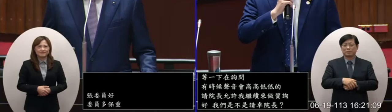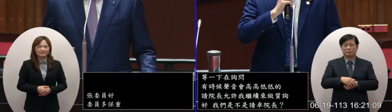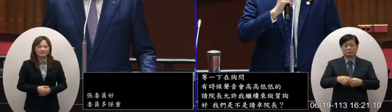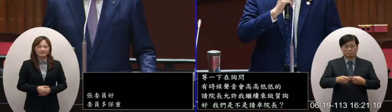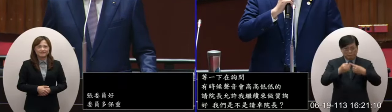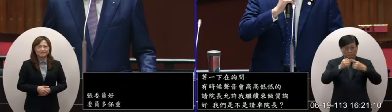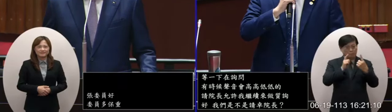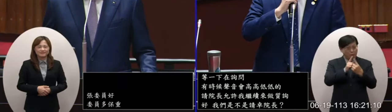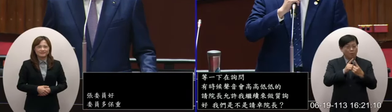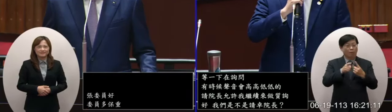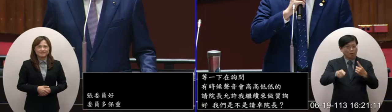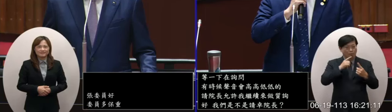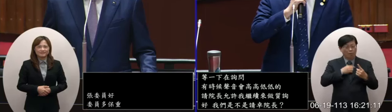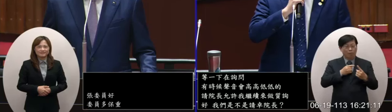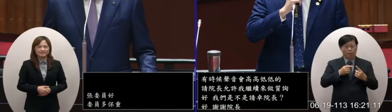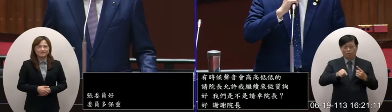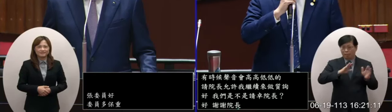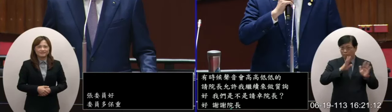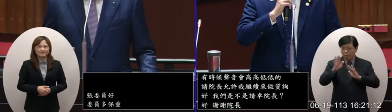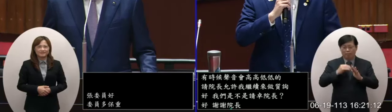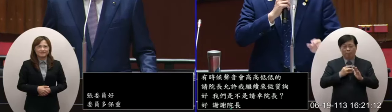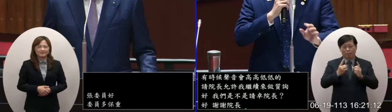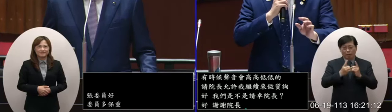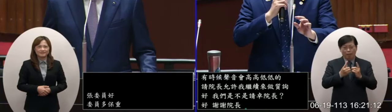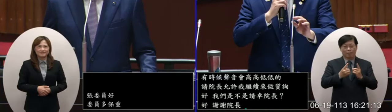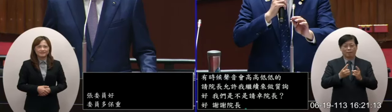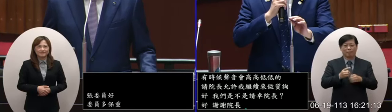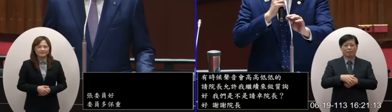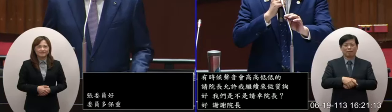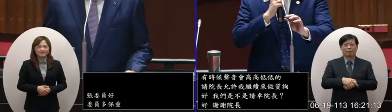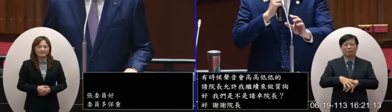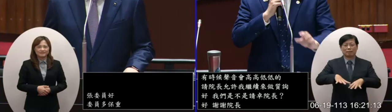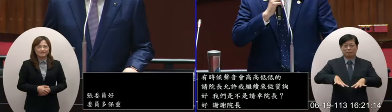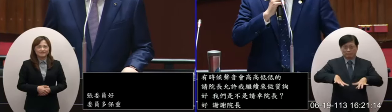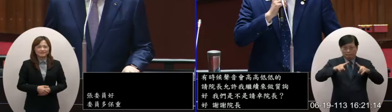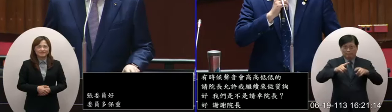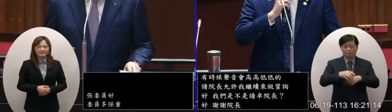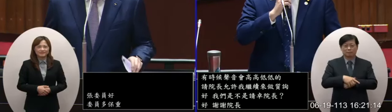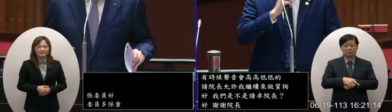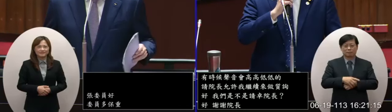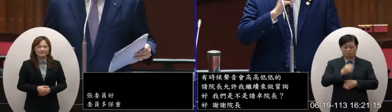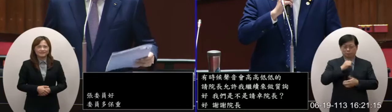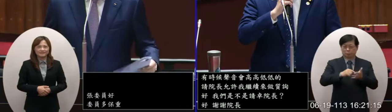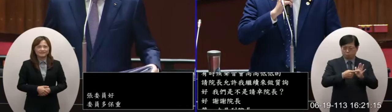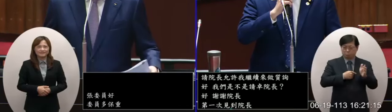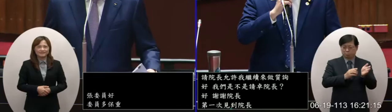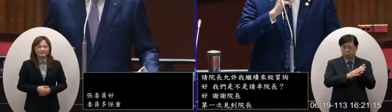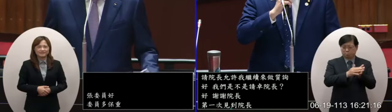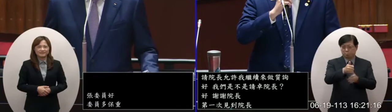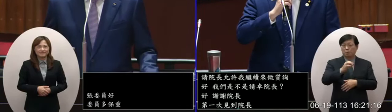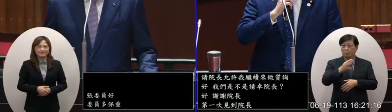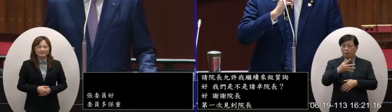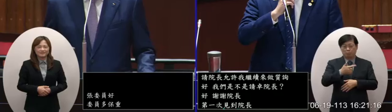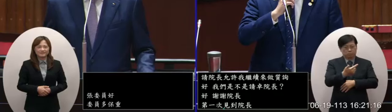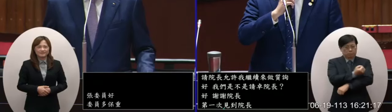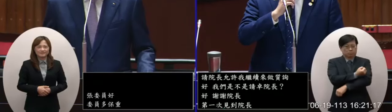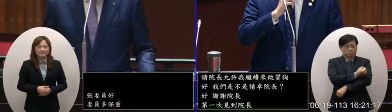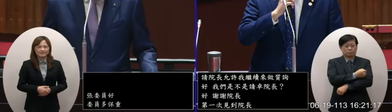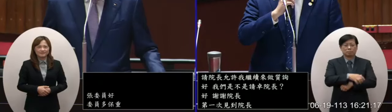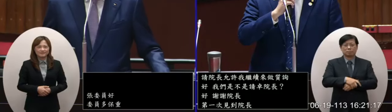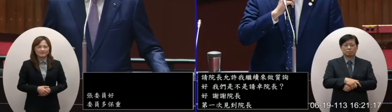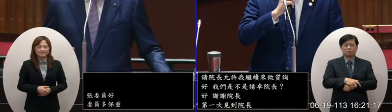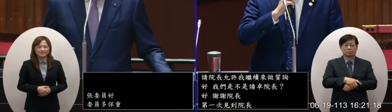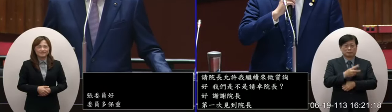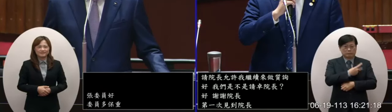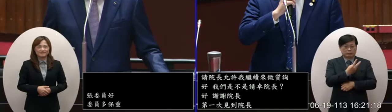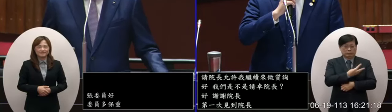第一次见面用这样的形式跟您见到面哦。那首先要对你这个表示肯定啊，因为非常辛苦哦。这个